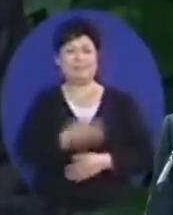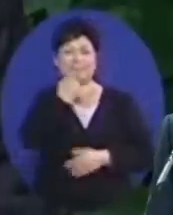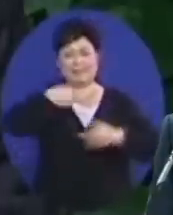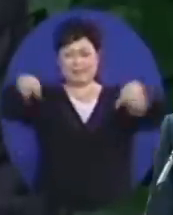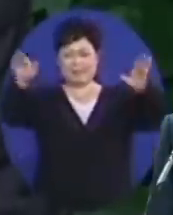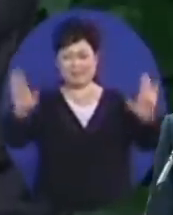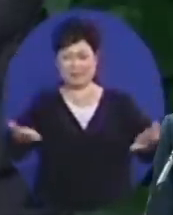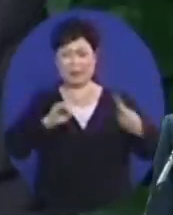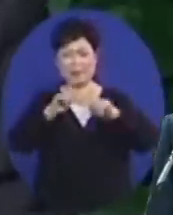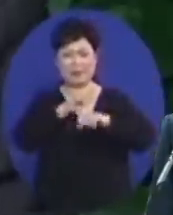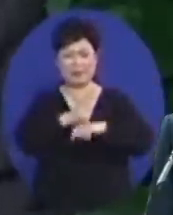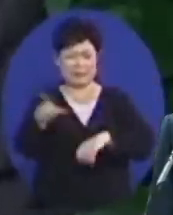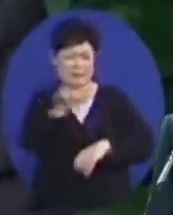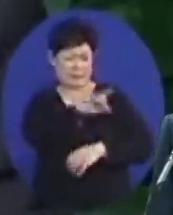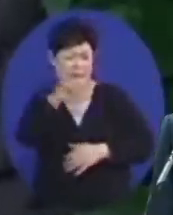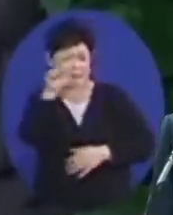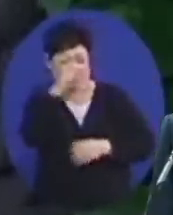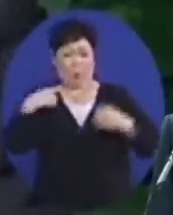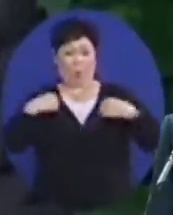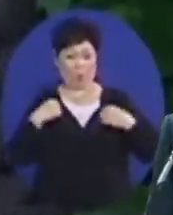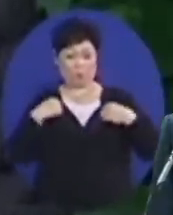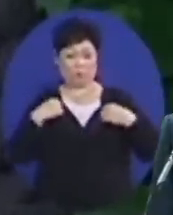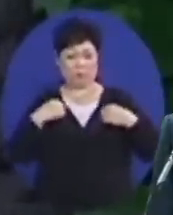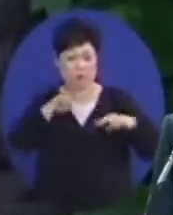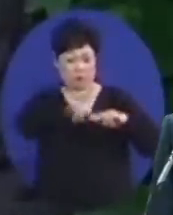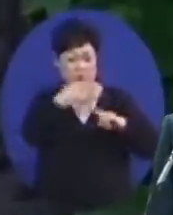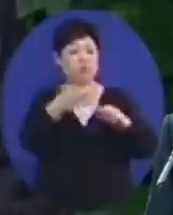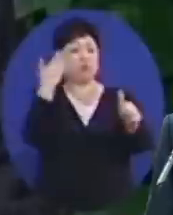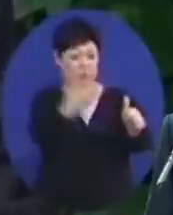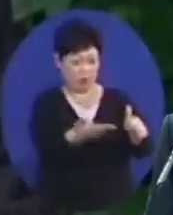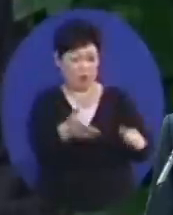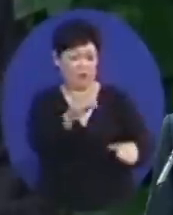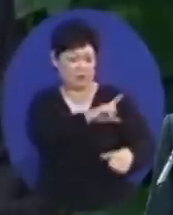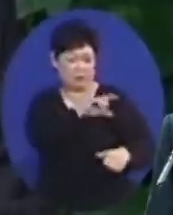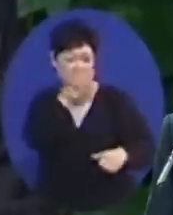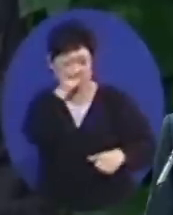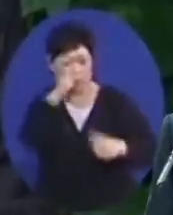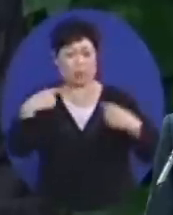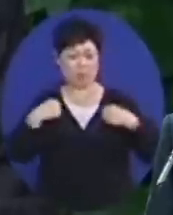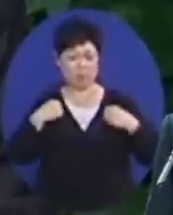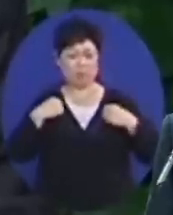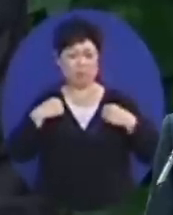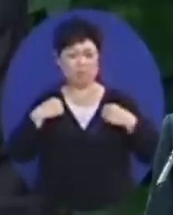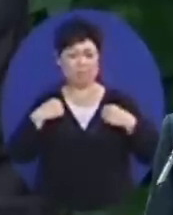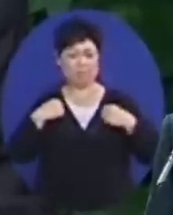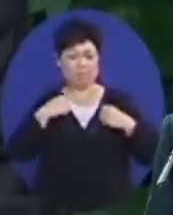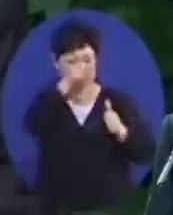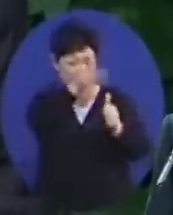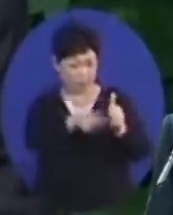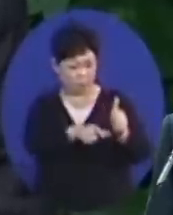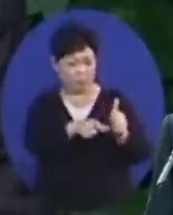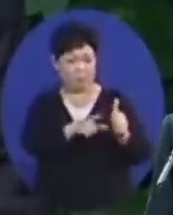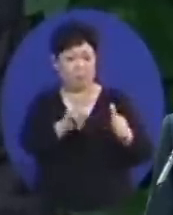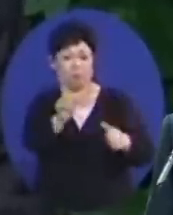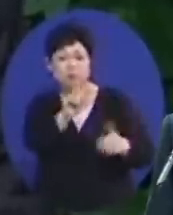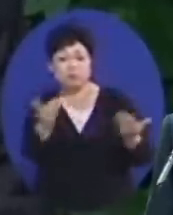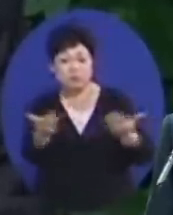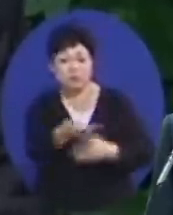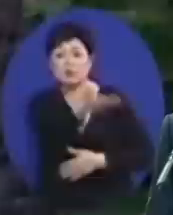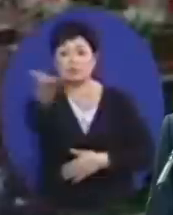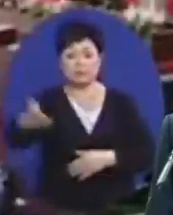천사들에게 말하기를 제일 좋은 옷을 갖다 입혀라. 제일 좋은 옷을 갖다 입혀라. 이게 웬일입니까? 여러분